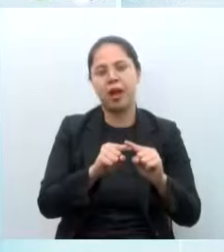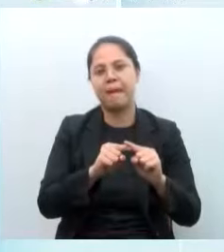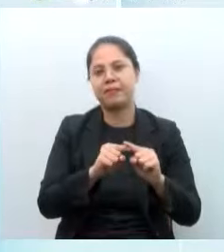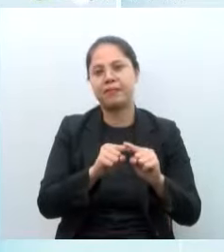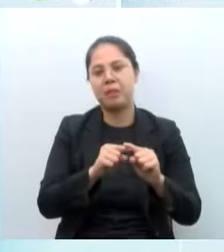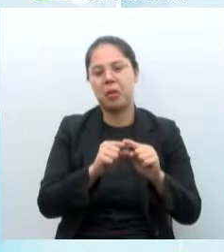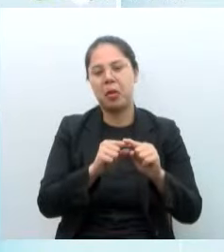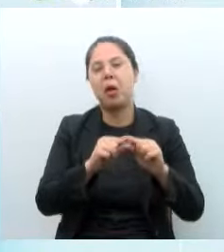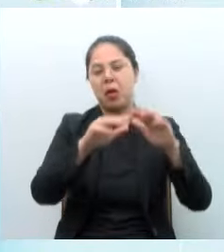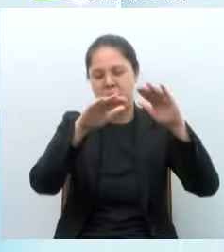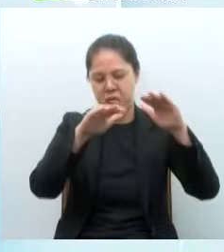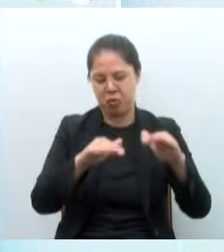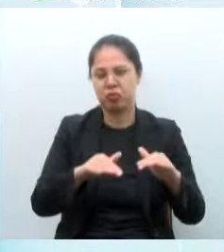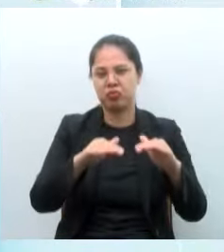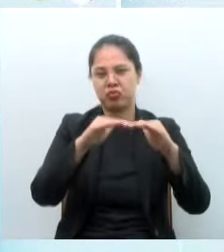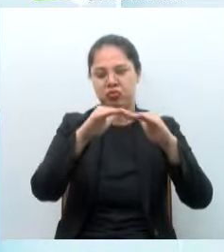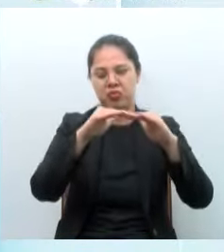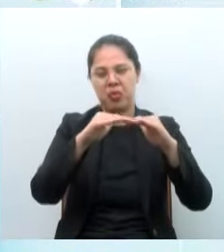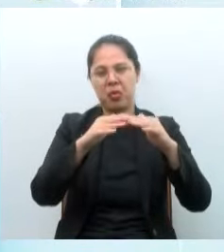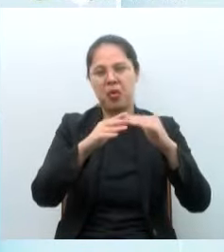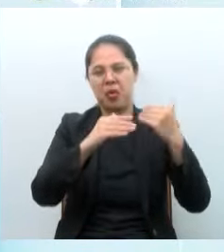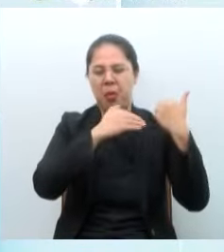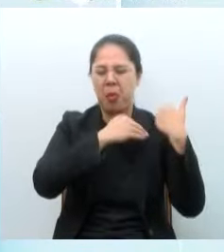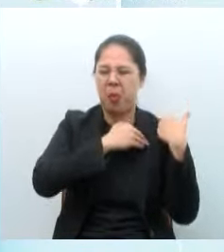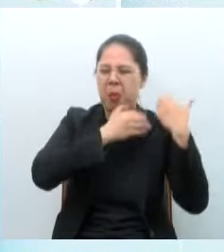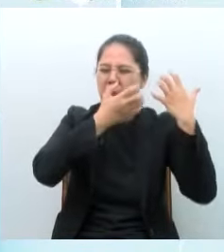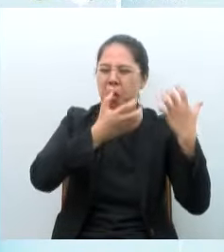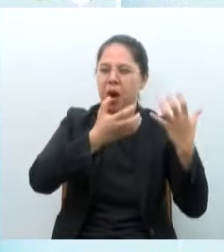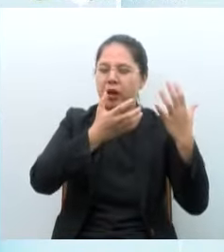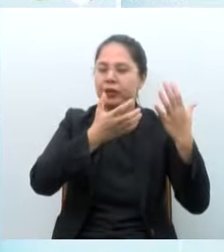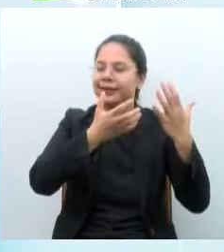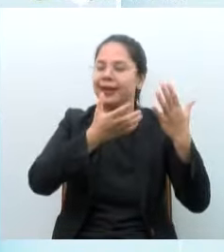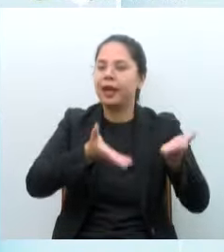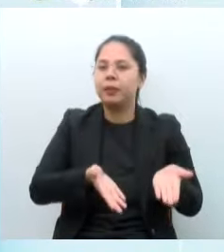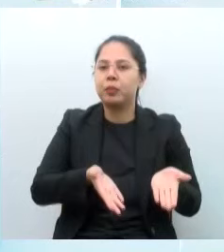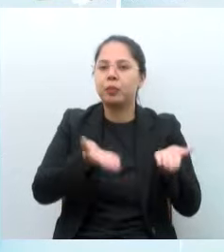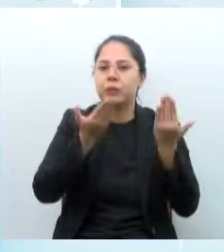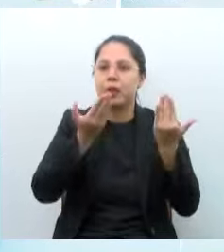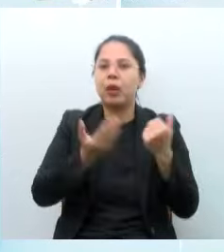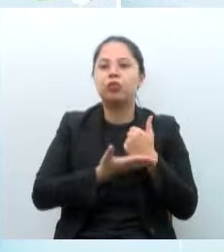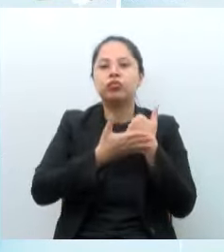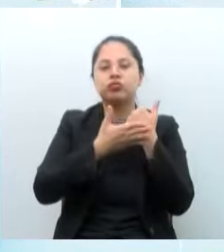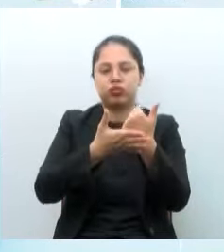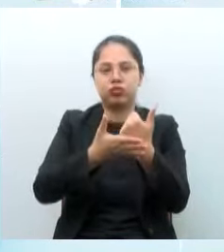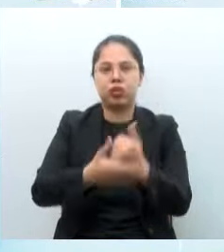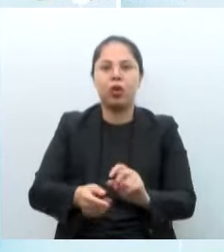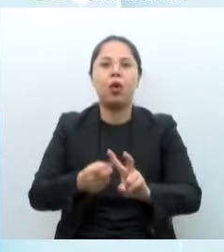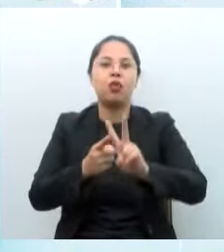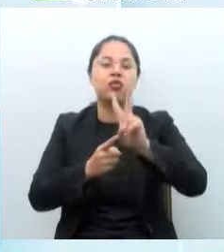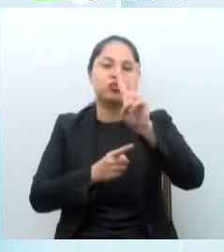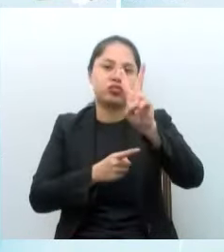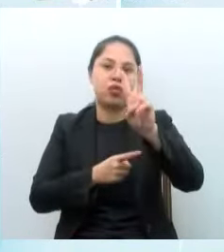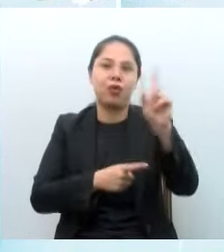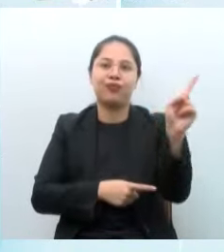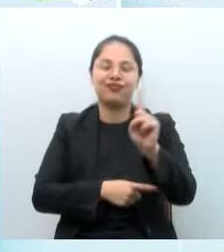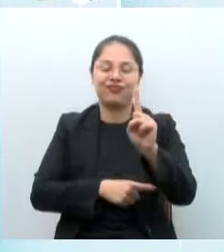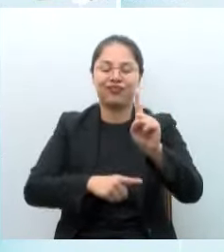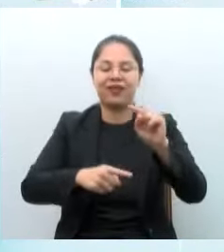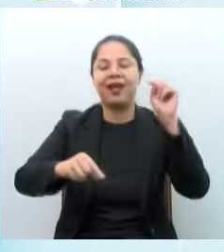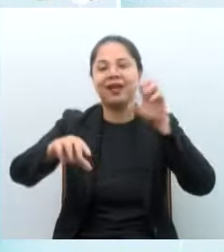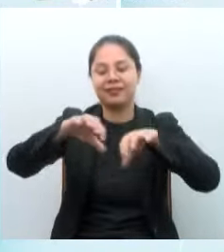ที่ท่านงานเยอะแยะท่านแบกภาระอยู่จะโหลดลดลงอย่างที่สองก็คือไรเทนก็คือจะมาจัดเป็นรูป